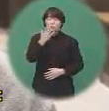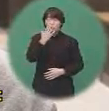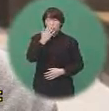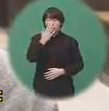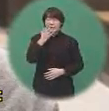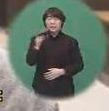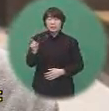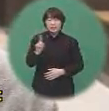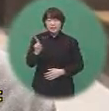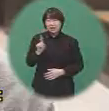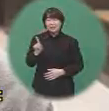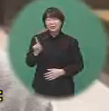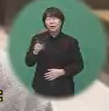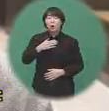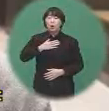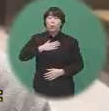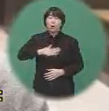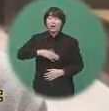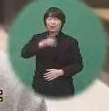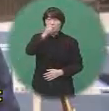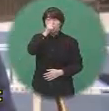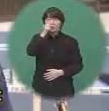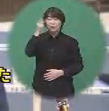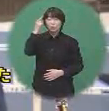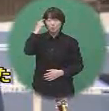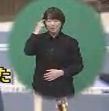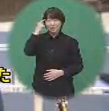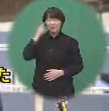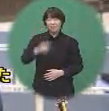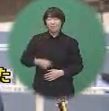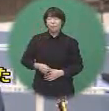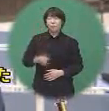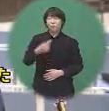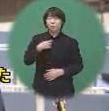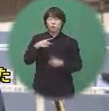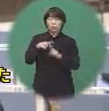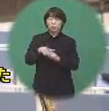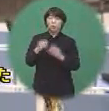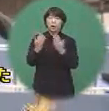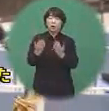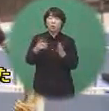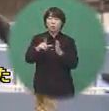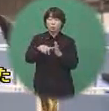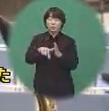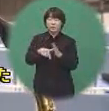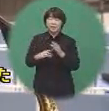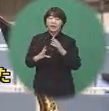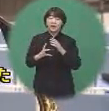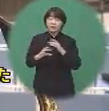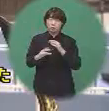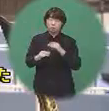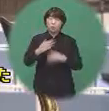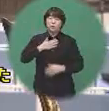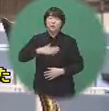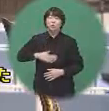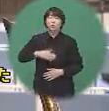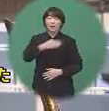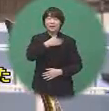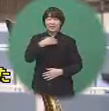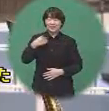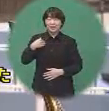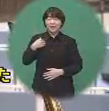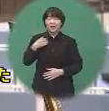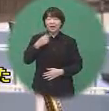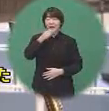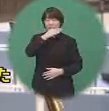が分かったので良かったなと思いました。 僕自身もすごい小学校でこのサクソフォンという楽器に出会えた素